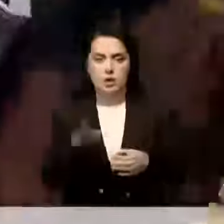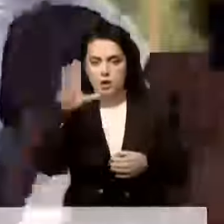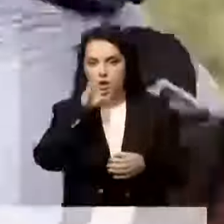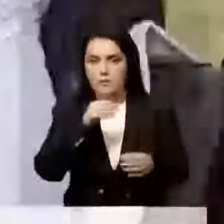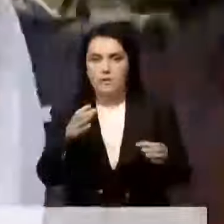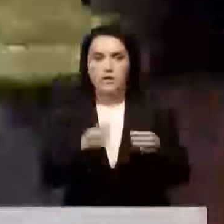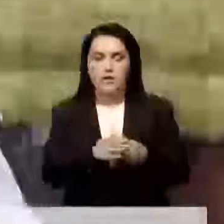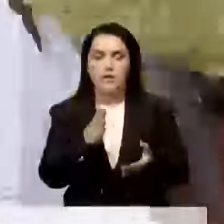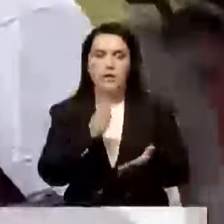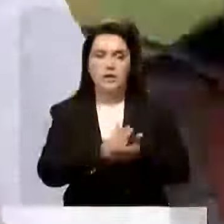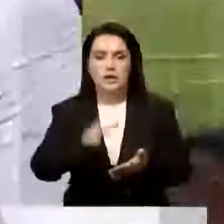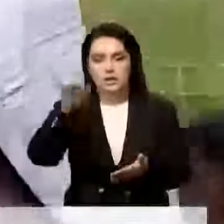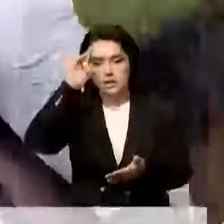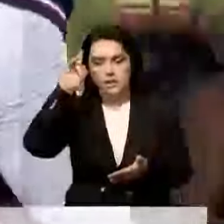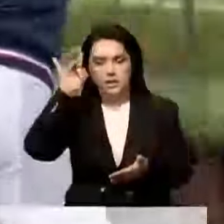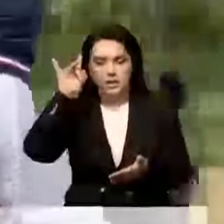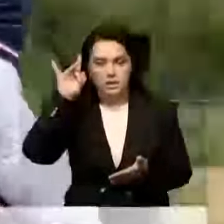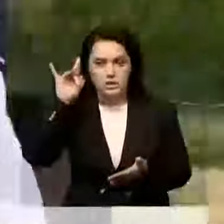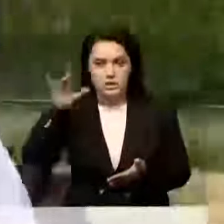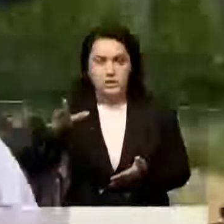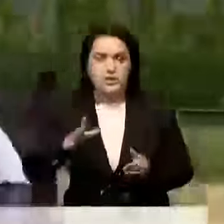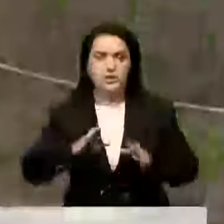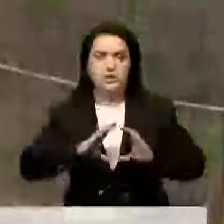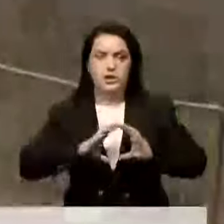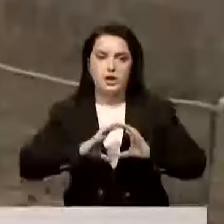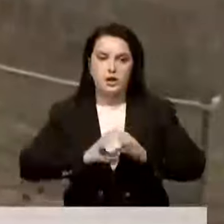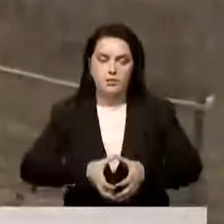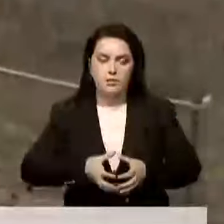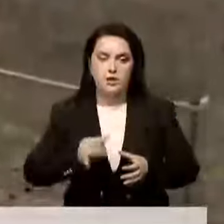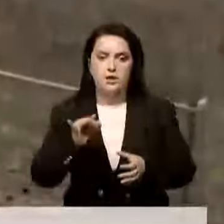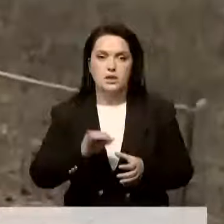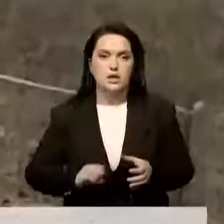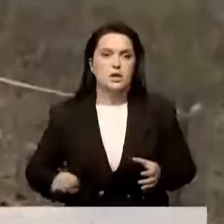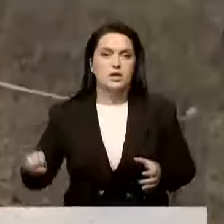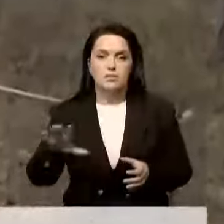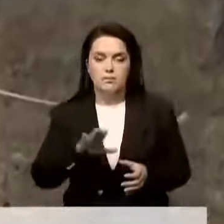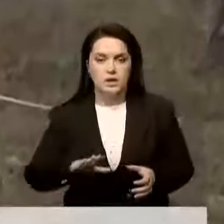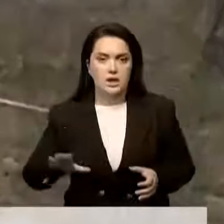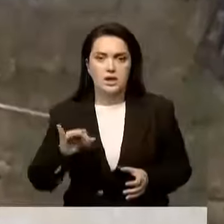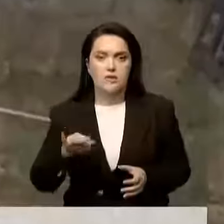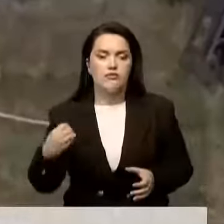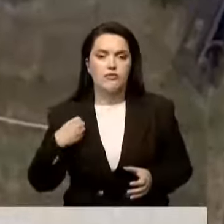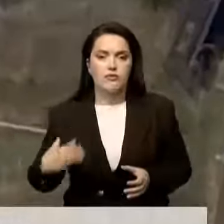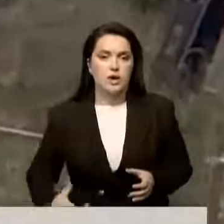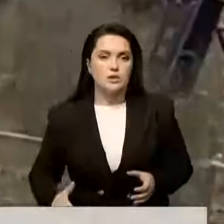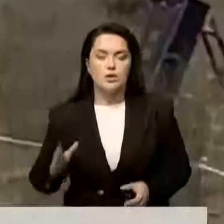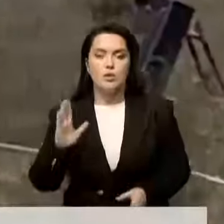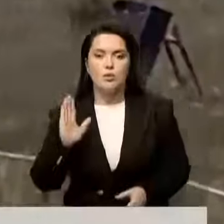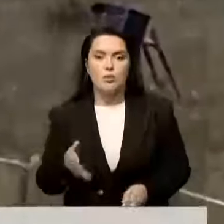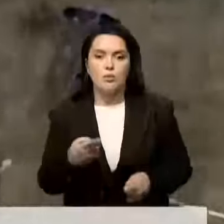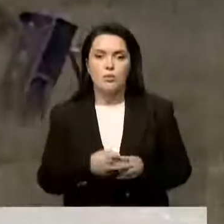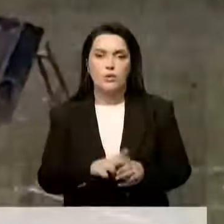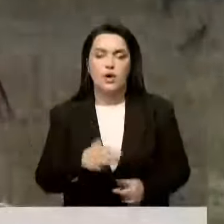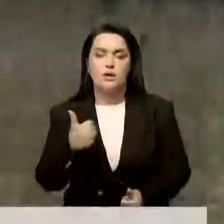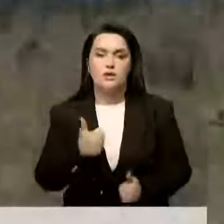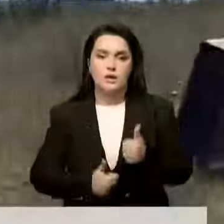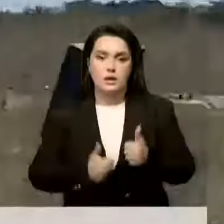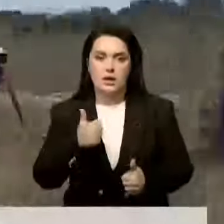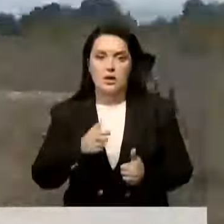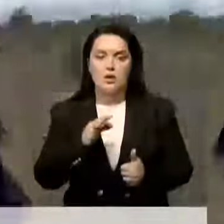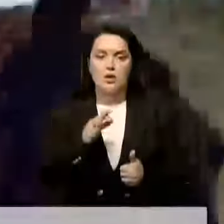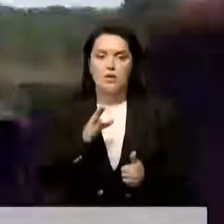казахстанской сборной, так как в составе команды есть действующие чемпионы мира и Европы. Французы будут